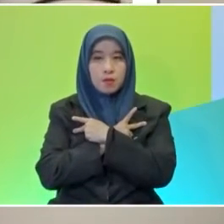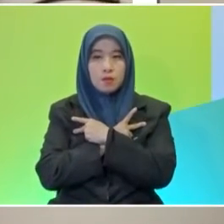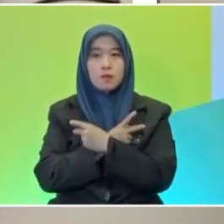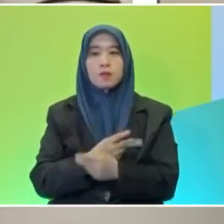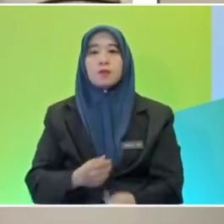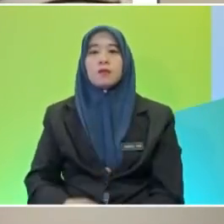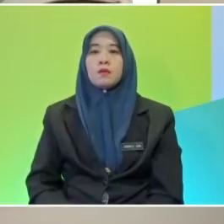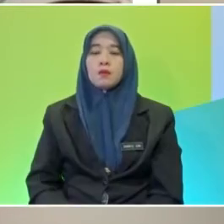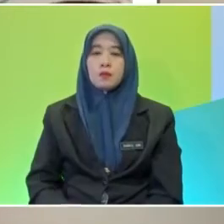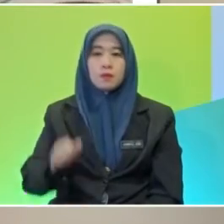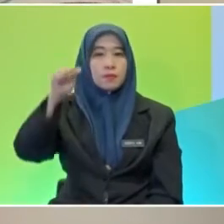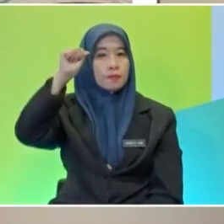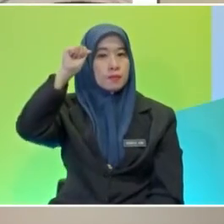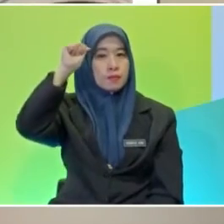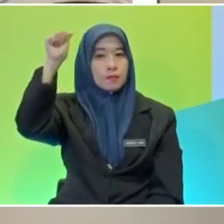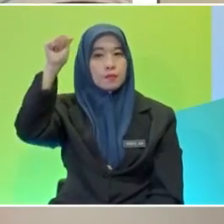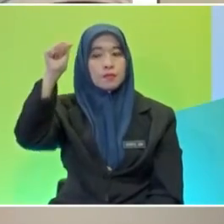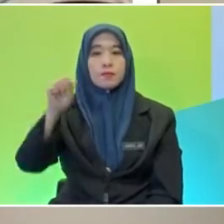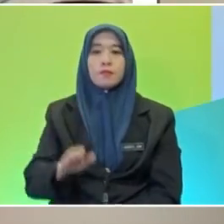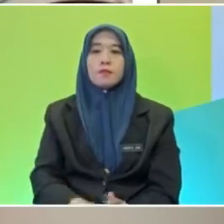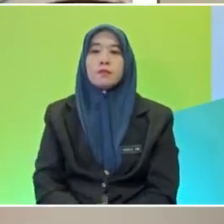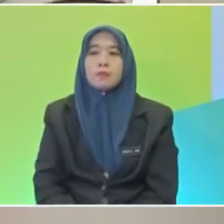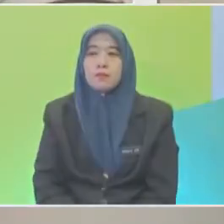wassalamualaikum warahmatullahi wabarakatuh